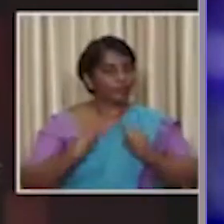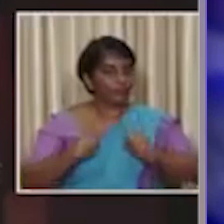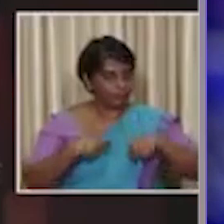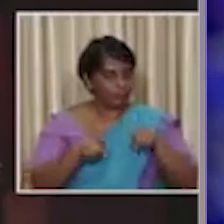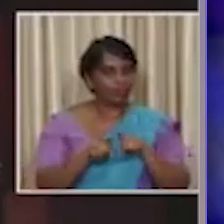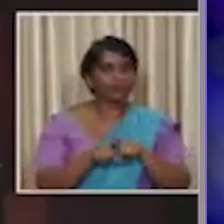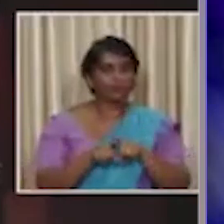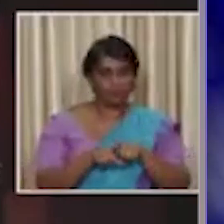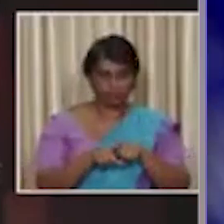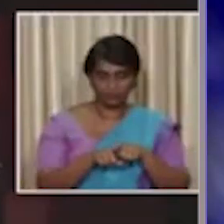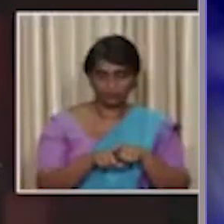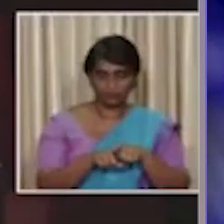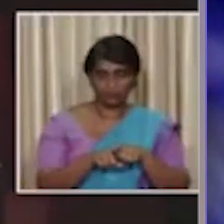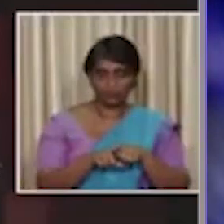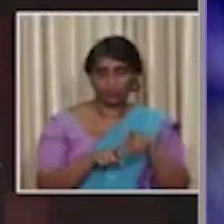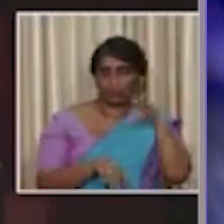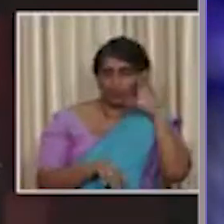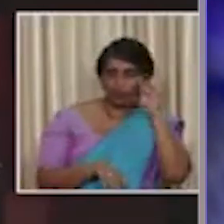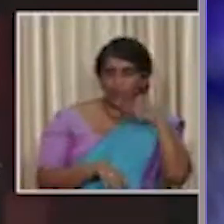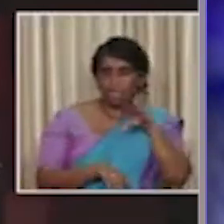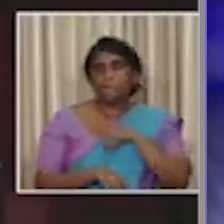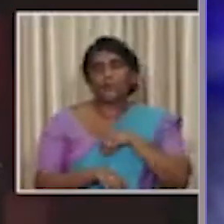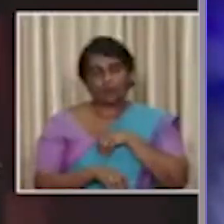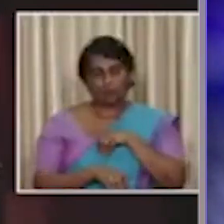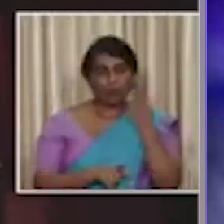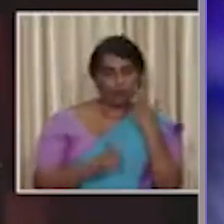தெரிவித்தார். சஜித் பிரேமதாச மேலும் உரையாற்றுகையில்,